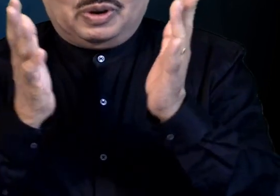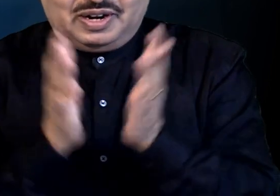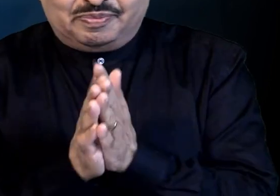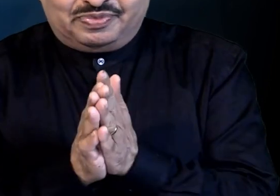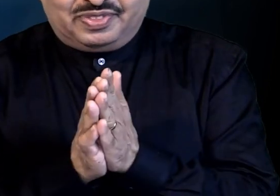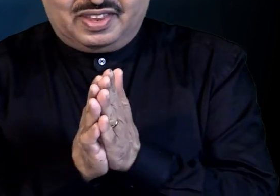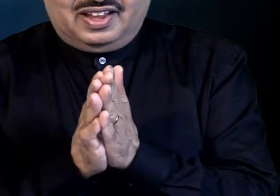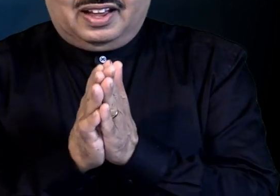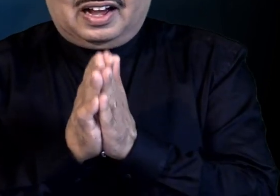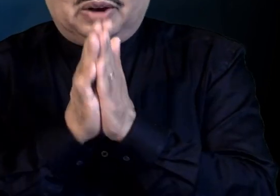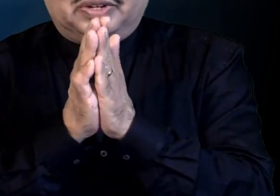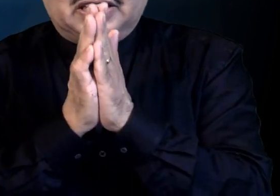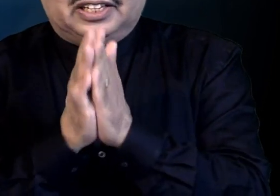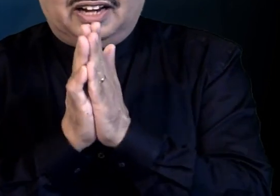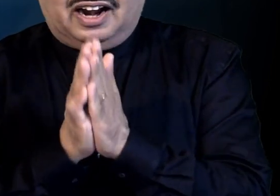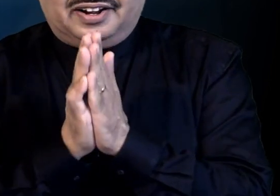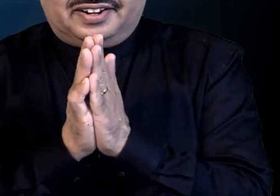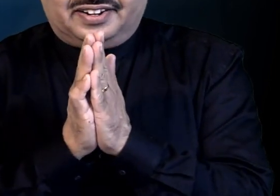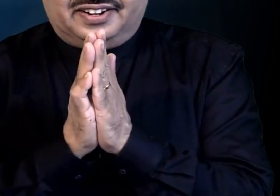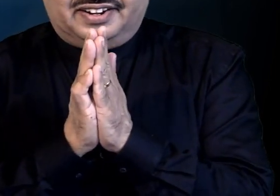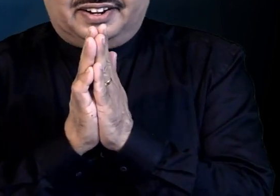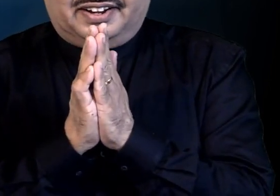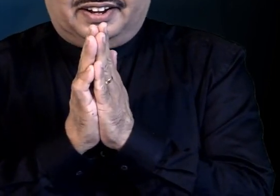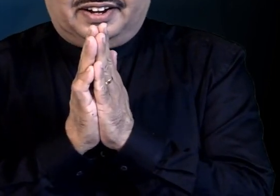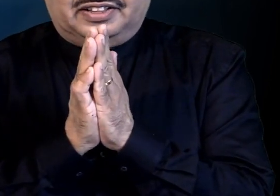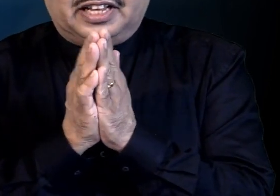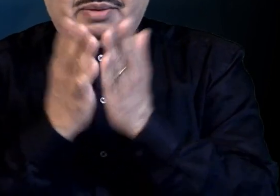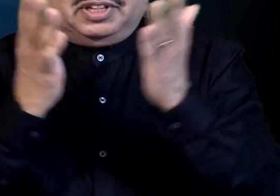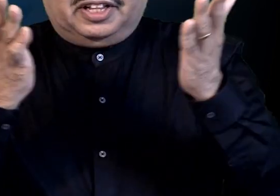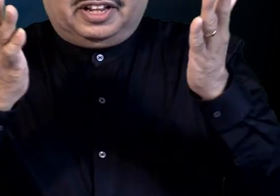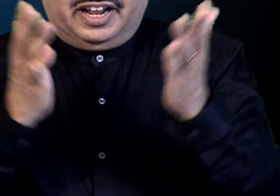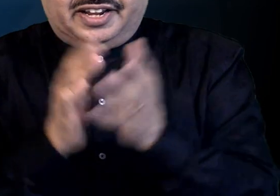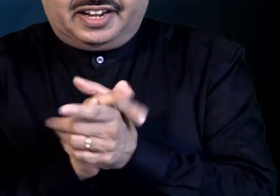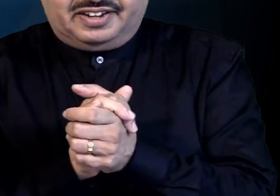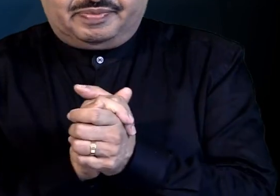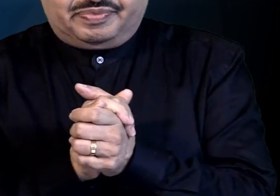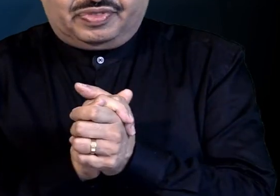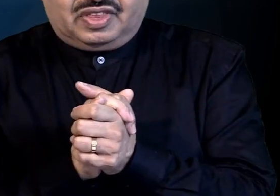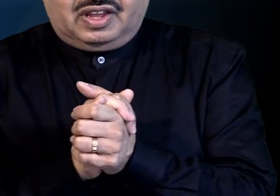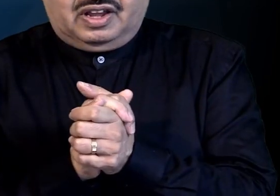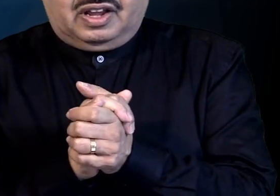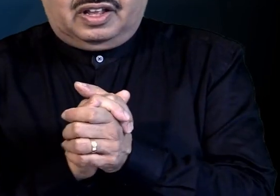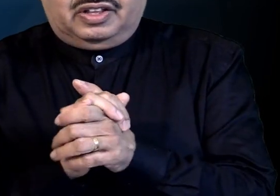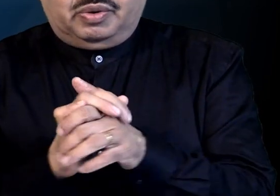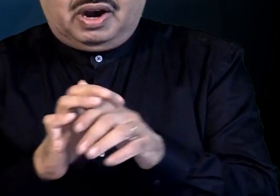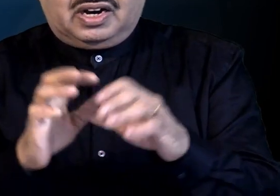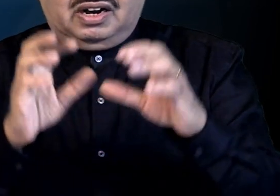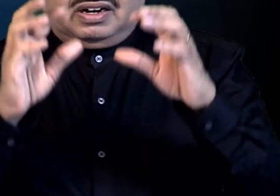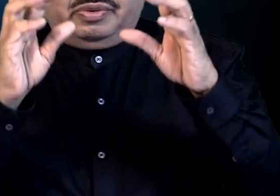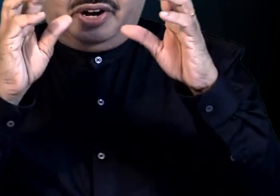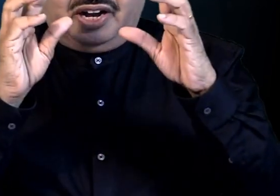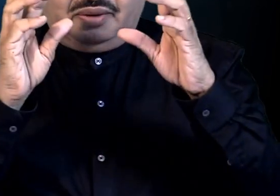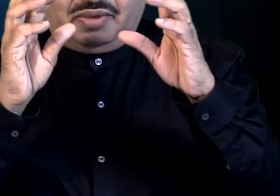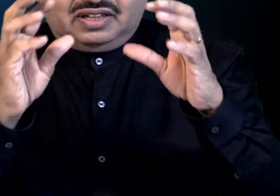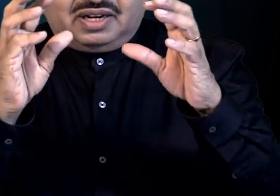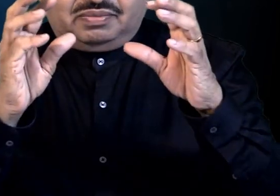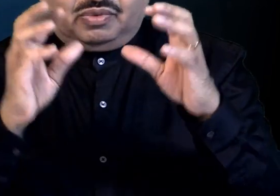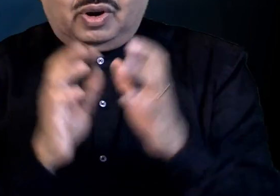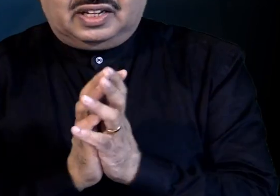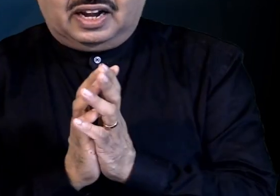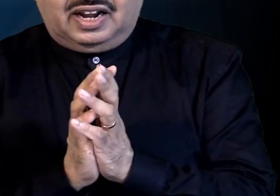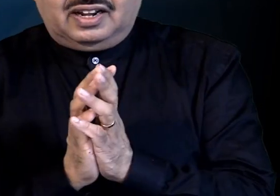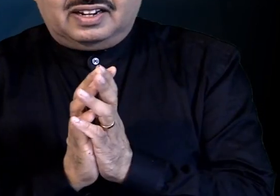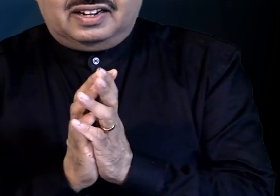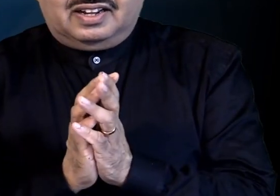ആശയങ്ങൾ ഉൾക്കൊള്ളണം. ആ ഉദ്ദേശത്തിലാണ് ഇത് ജനമധ്യത്തിലേക്ക്, ഇത് യുവാക്കൾക്ക് വേണ്ടി